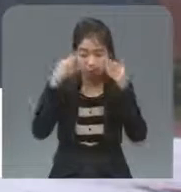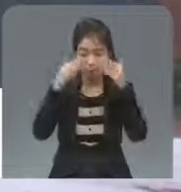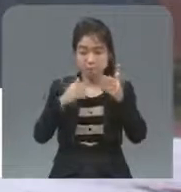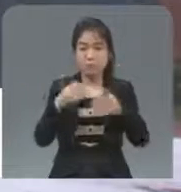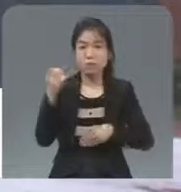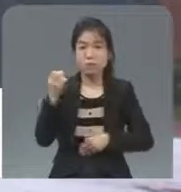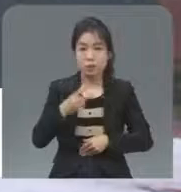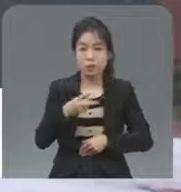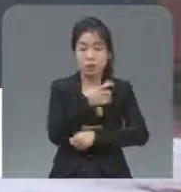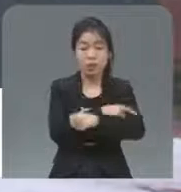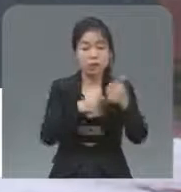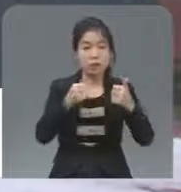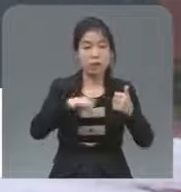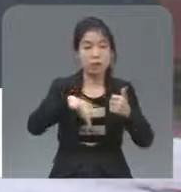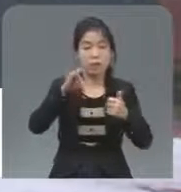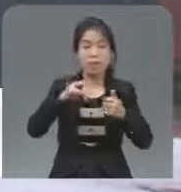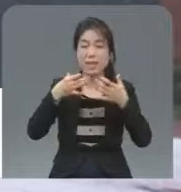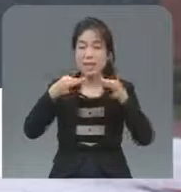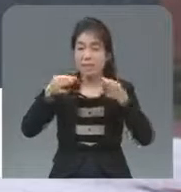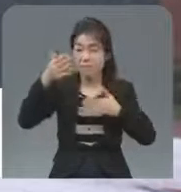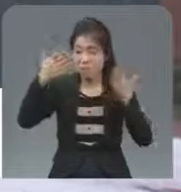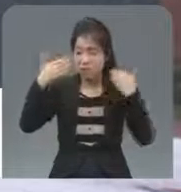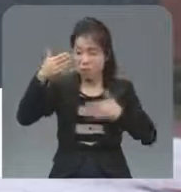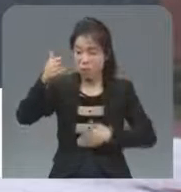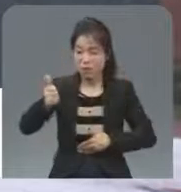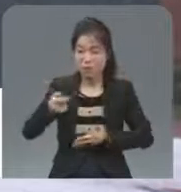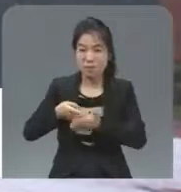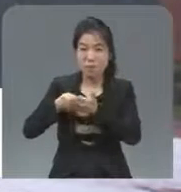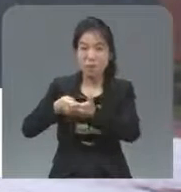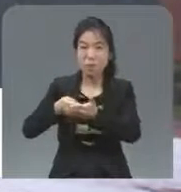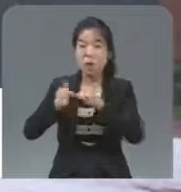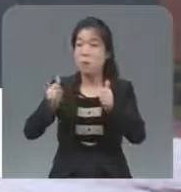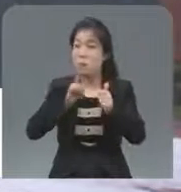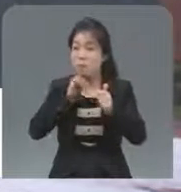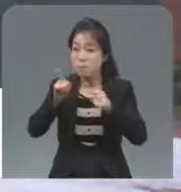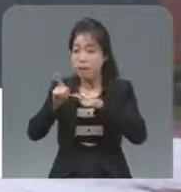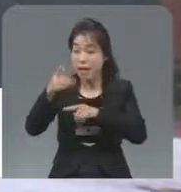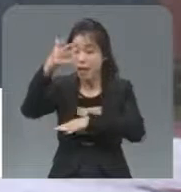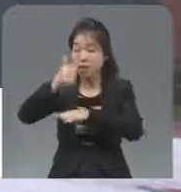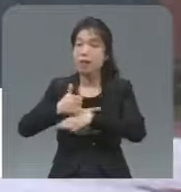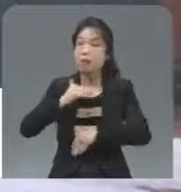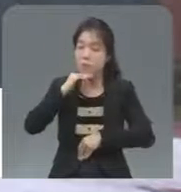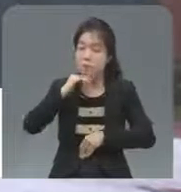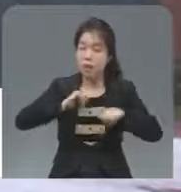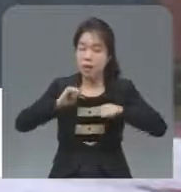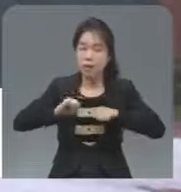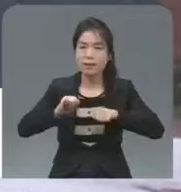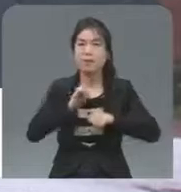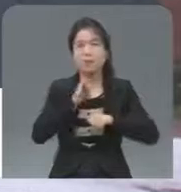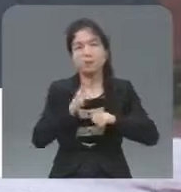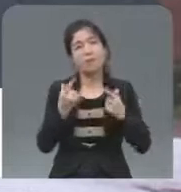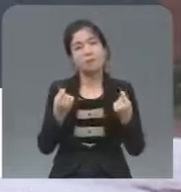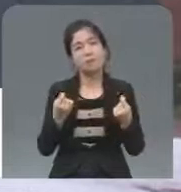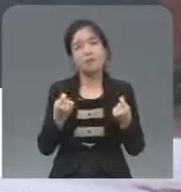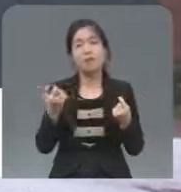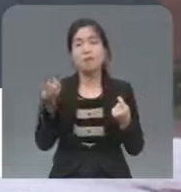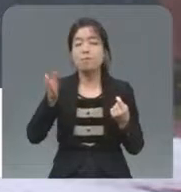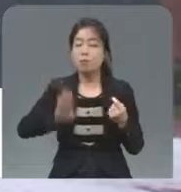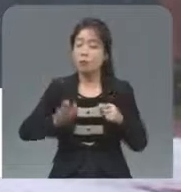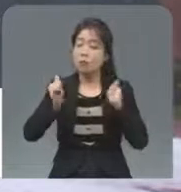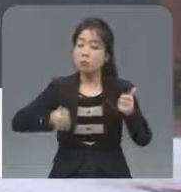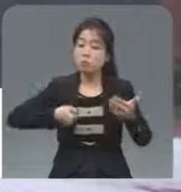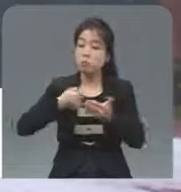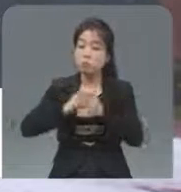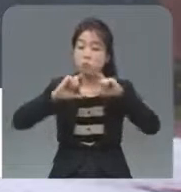있는데요. 이사회가 일단 김기선 총장이 제기한 가처분 신청의 결과를 보고 대응하겠다는 움직임으로 보이는데 법원의